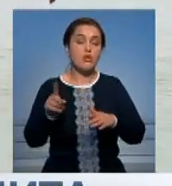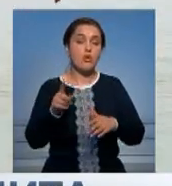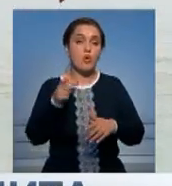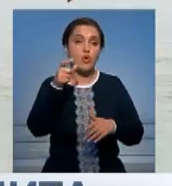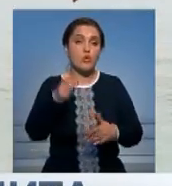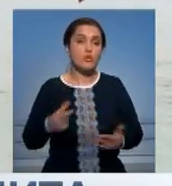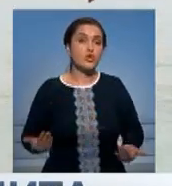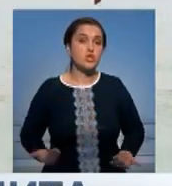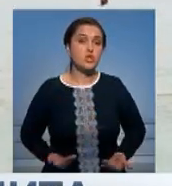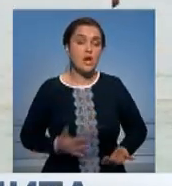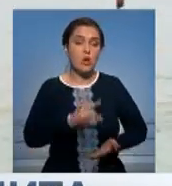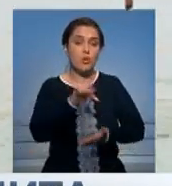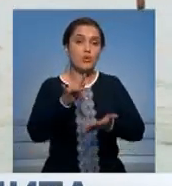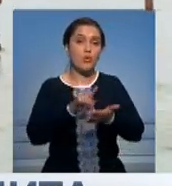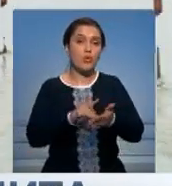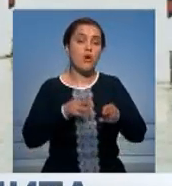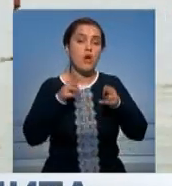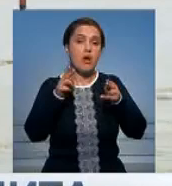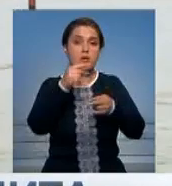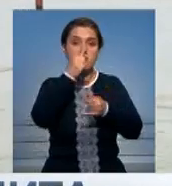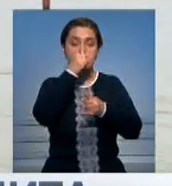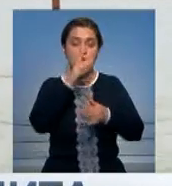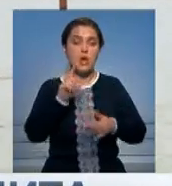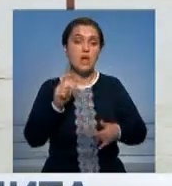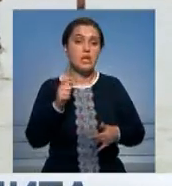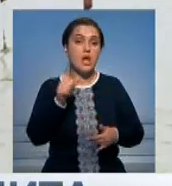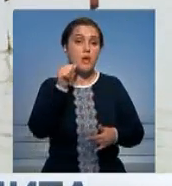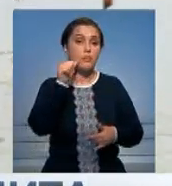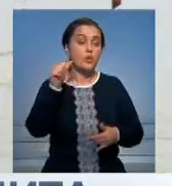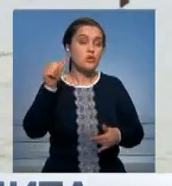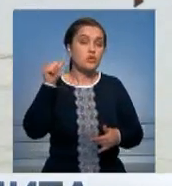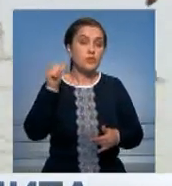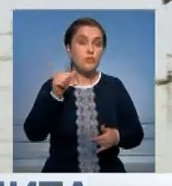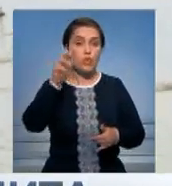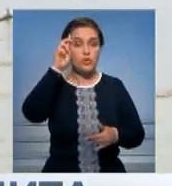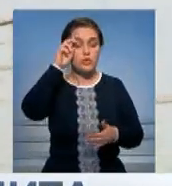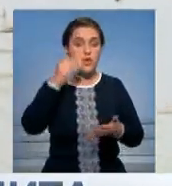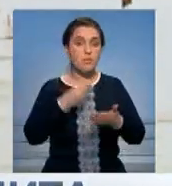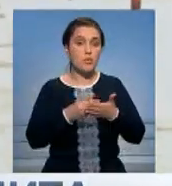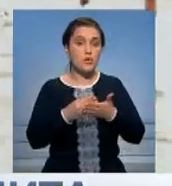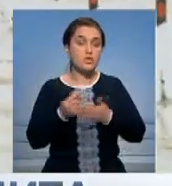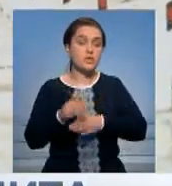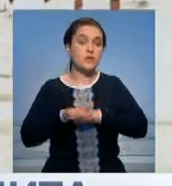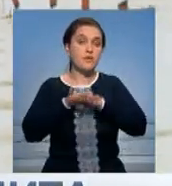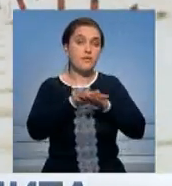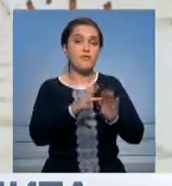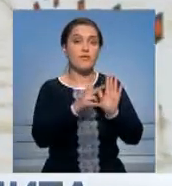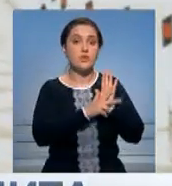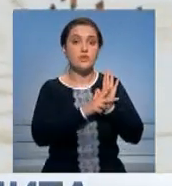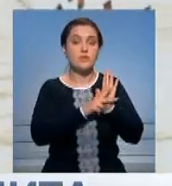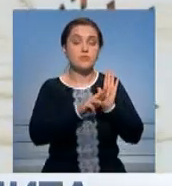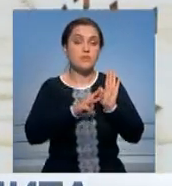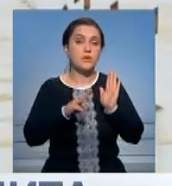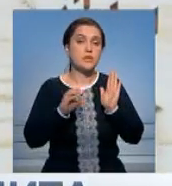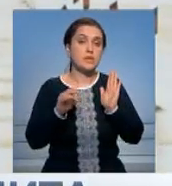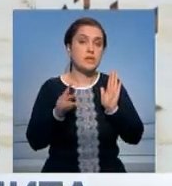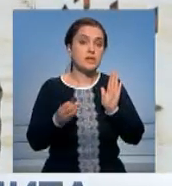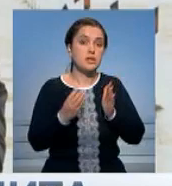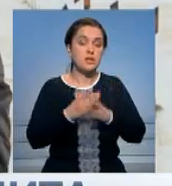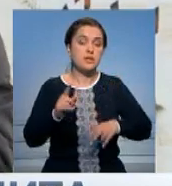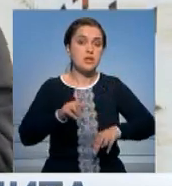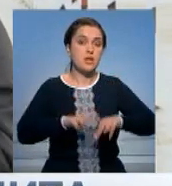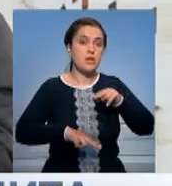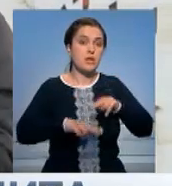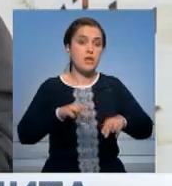Жанажол от города Экибастуз. В прошлом году из областного бюджета сюда выделили более 80 миллионов тенге. Участок построили